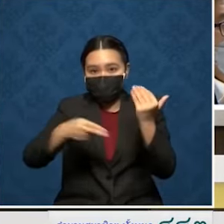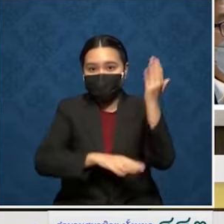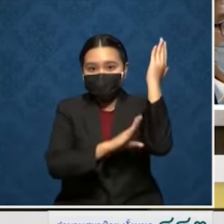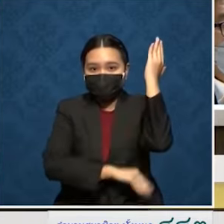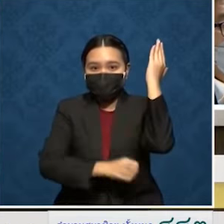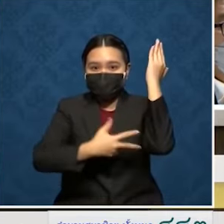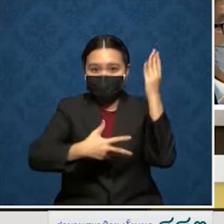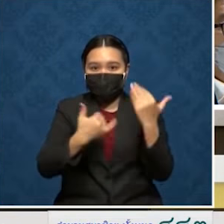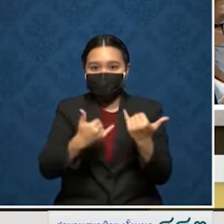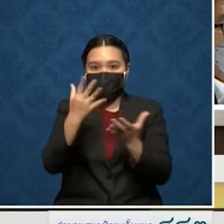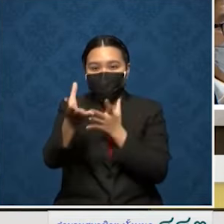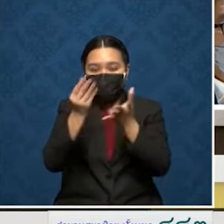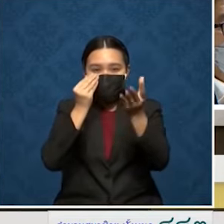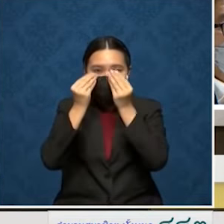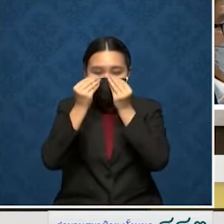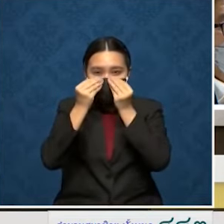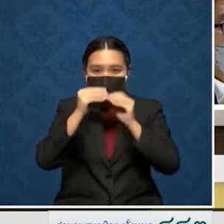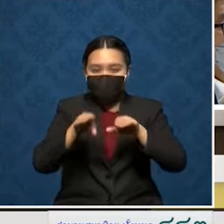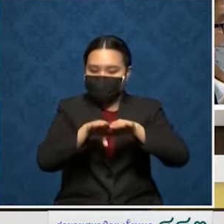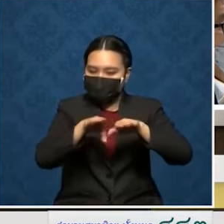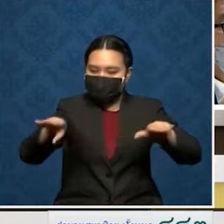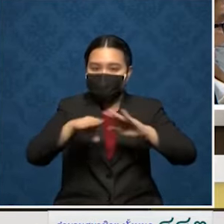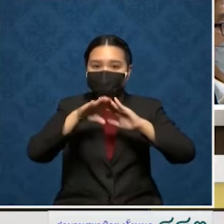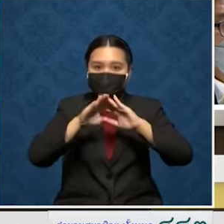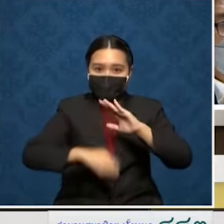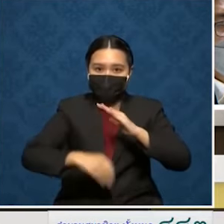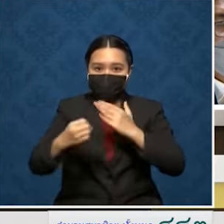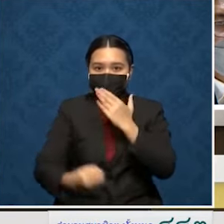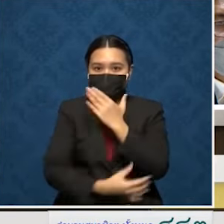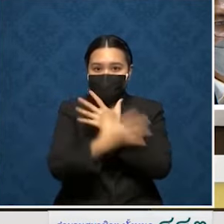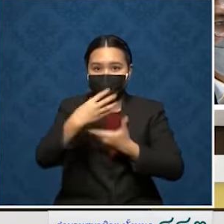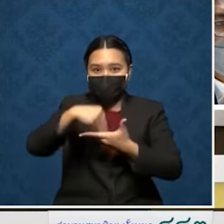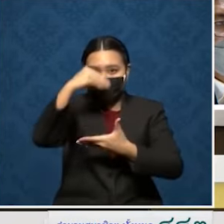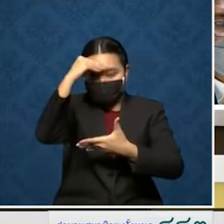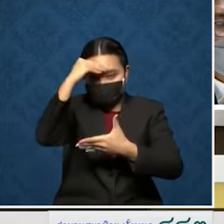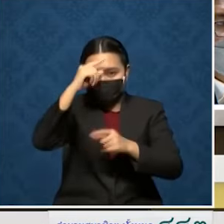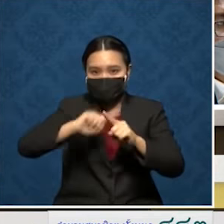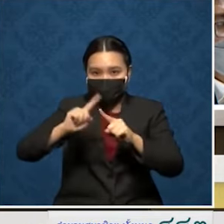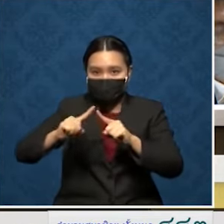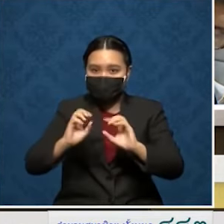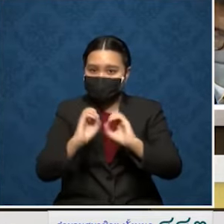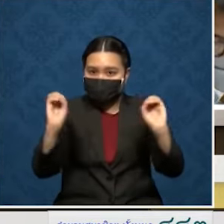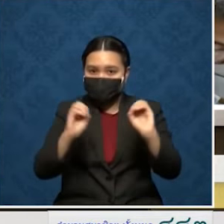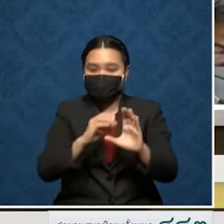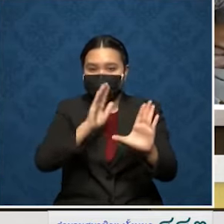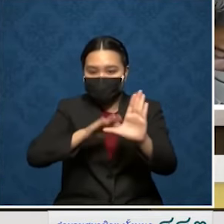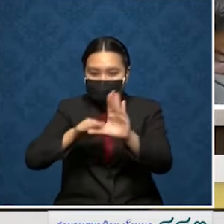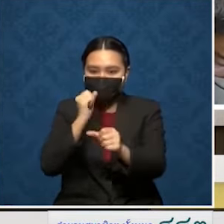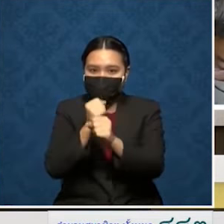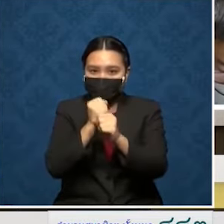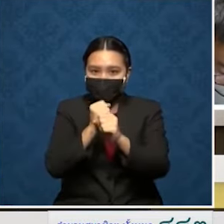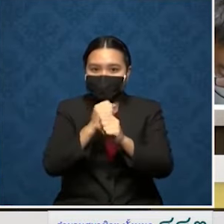ได้รับการศึกษาที่ต่ำกว่ามาตรฐานทำให้ขาดโอกาสในการเข้าทำมาหากินหรือการเข้าทำงานในระบบราช